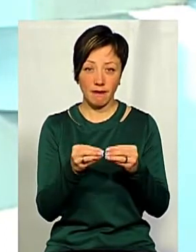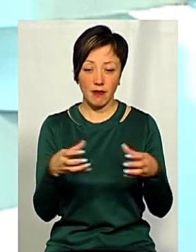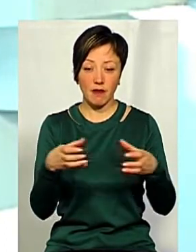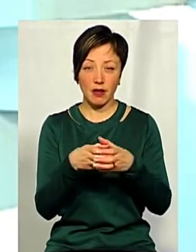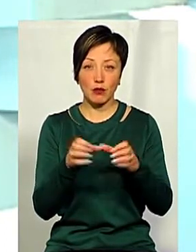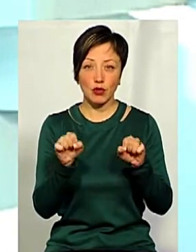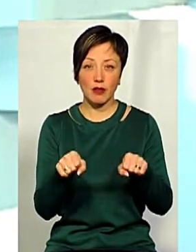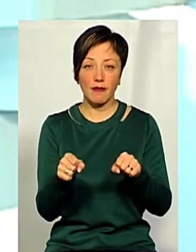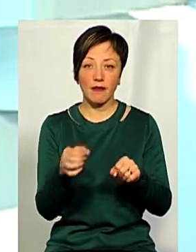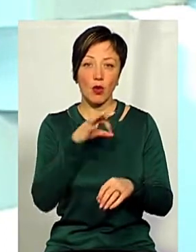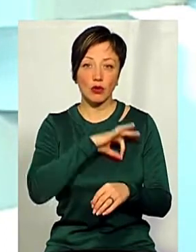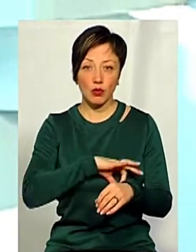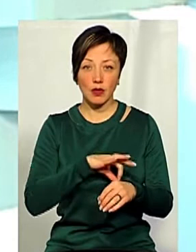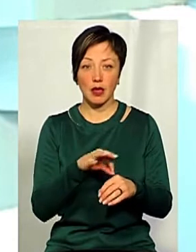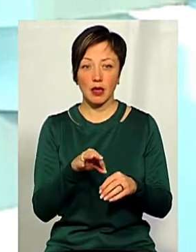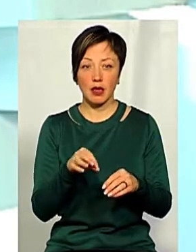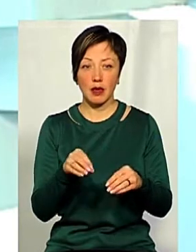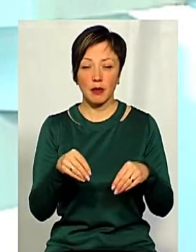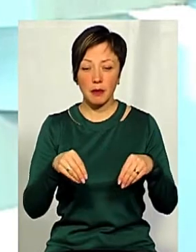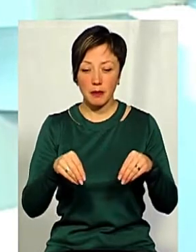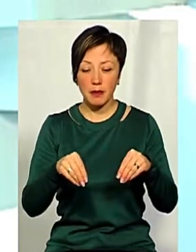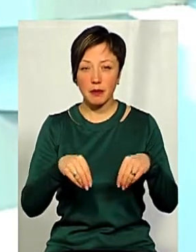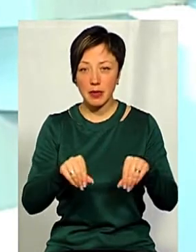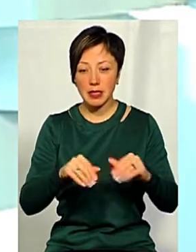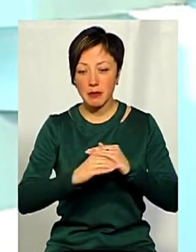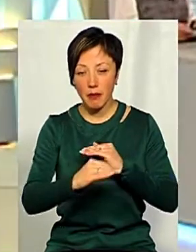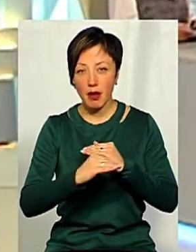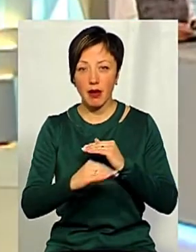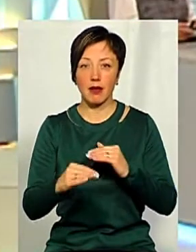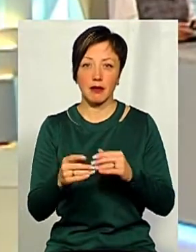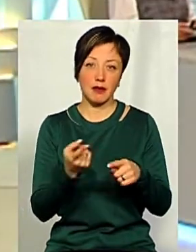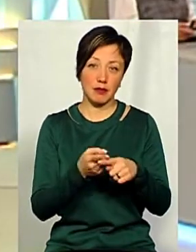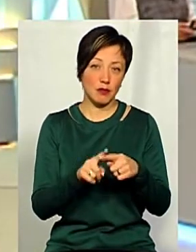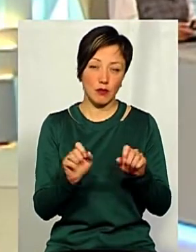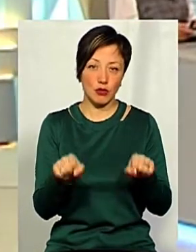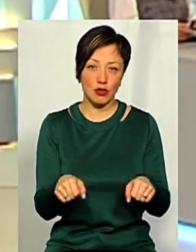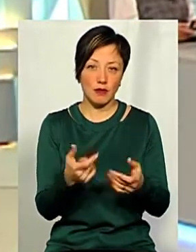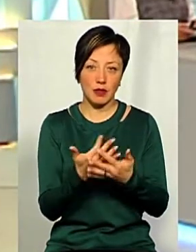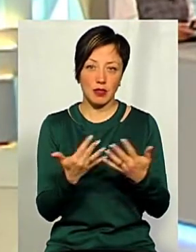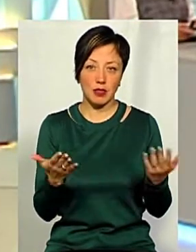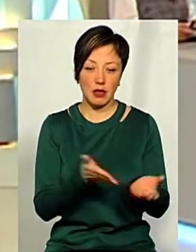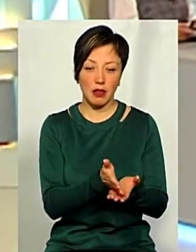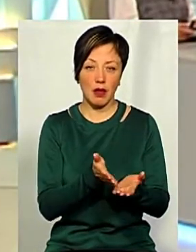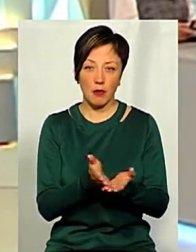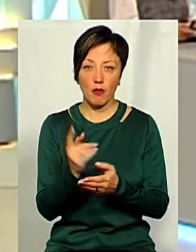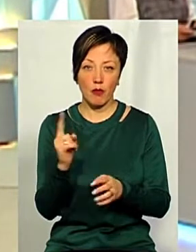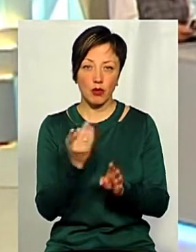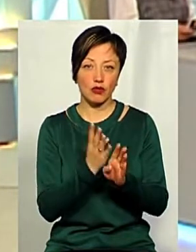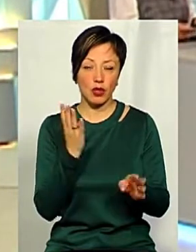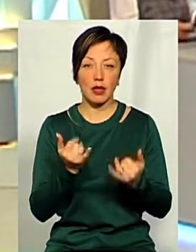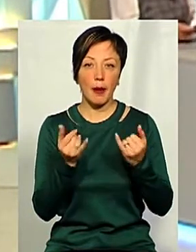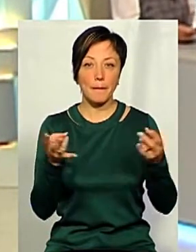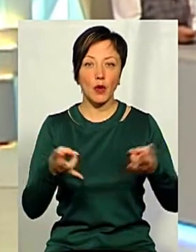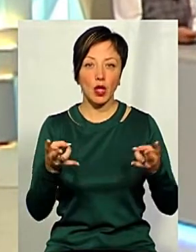можна використовувати і для підсипання того ж самого полігону, як інертну масу в різних напрямках, і в першу чергу для